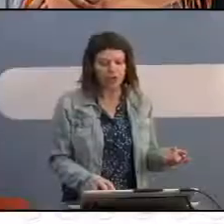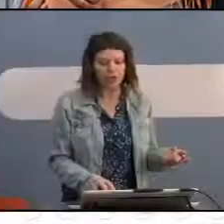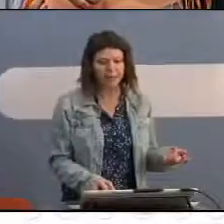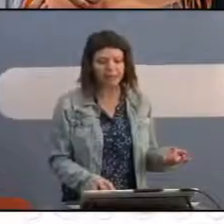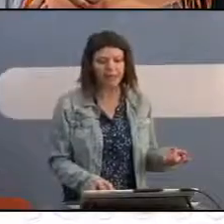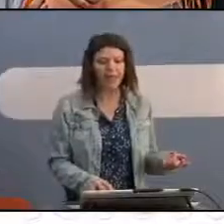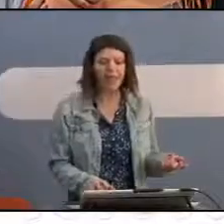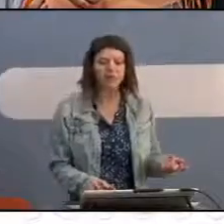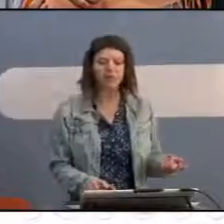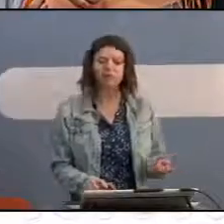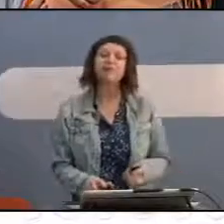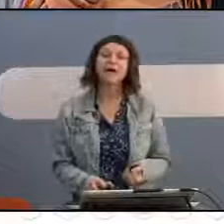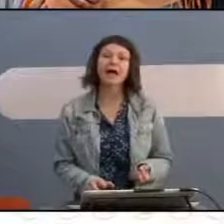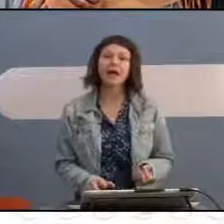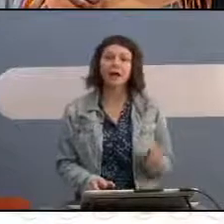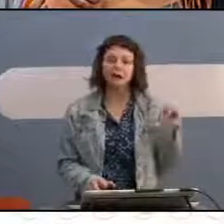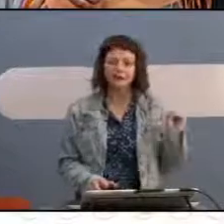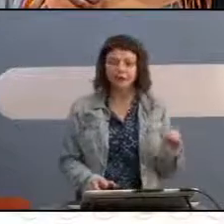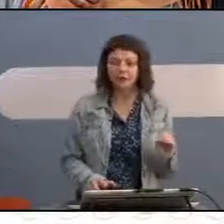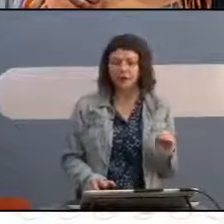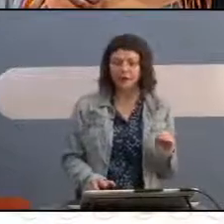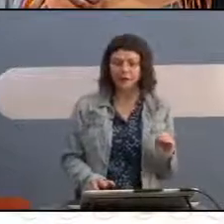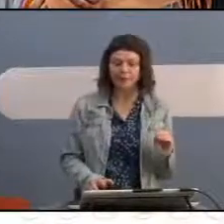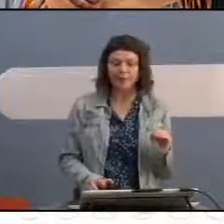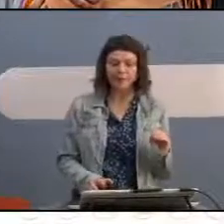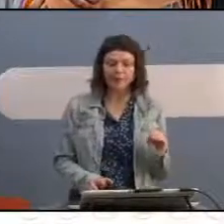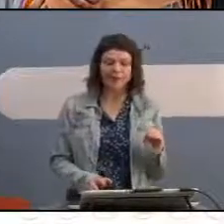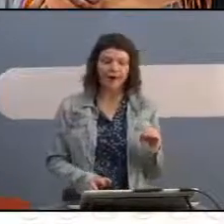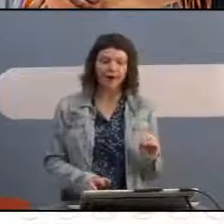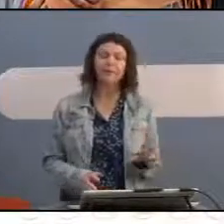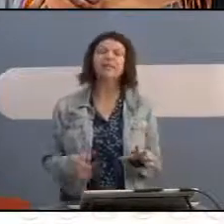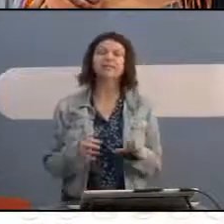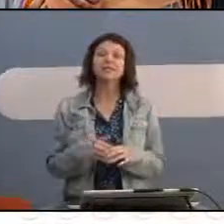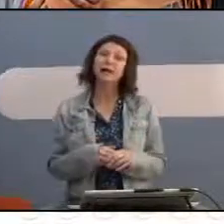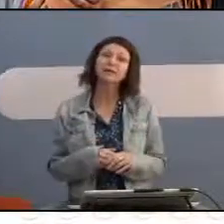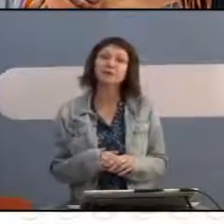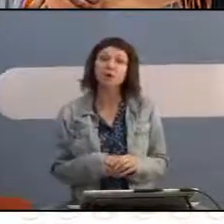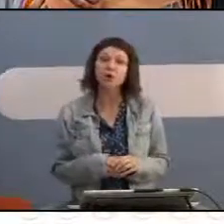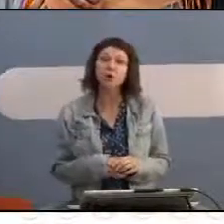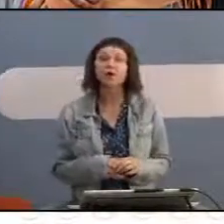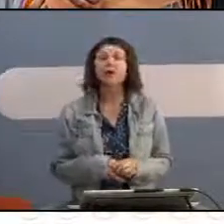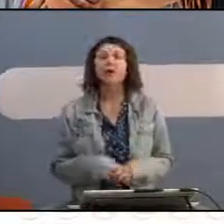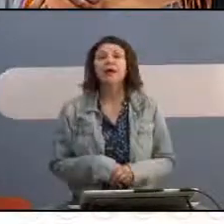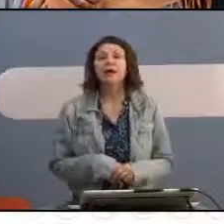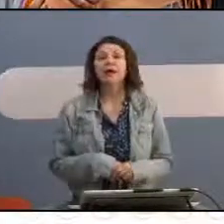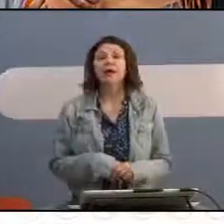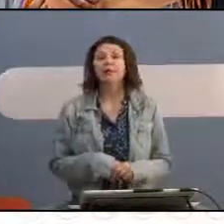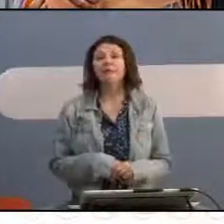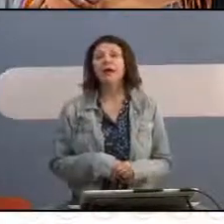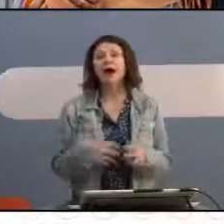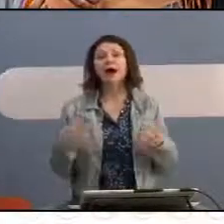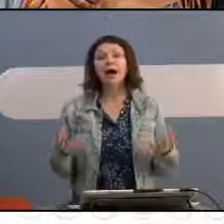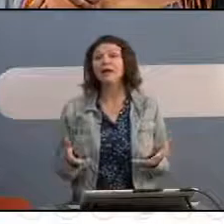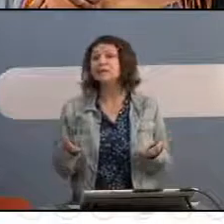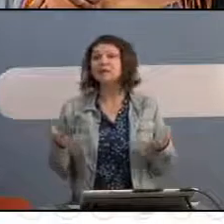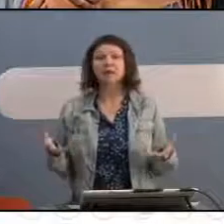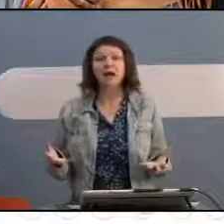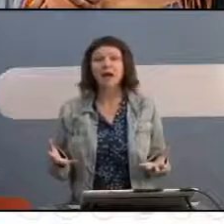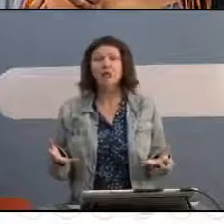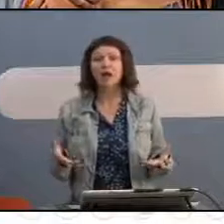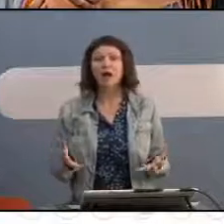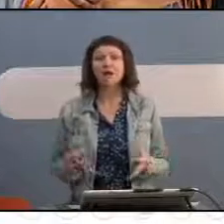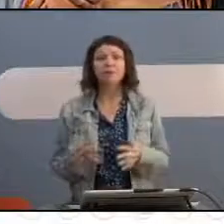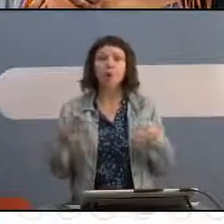של מלאלה יוספזאי, אני רק אגיד רגע כמה מילים על הנערה הפקיסטנית הזאת, נערה